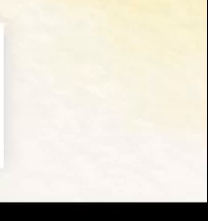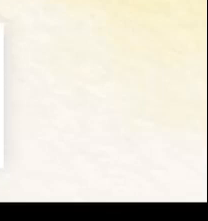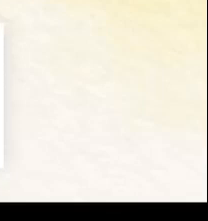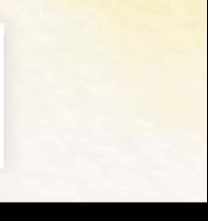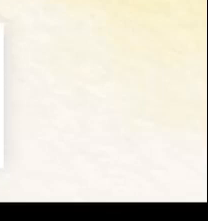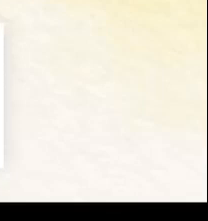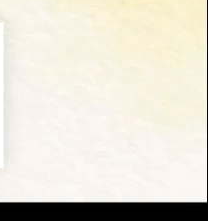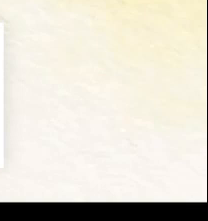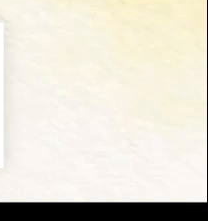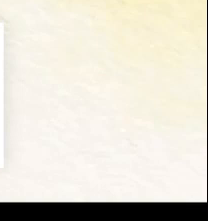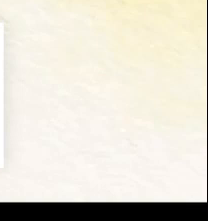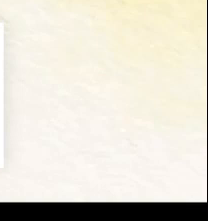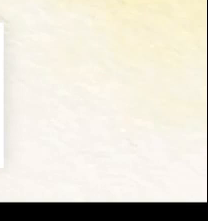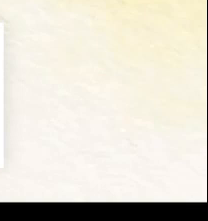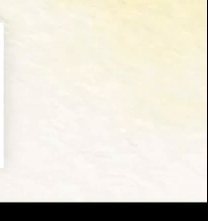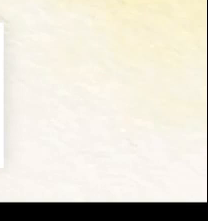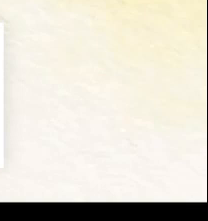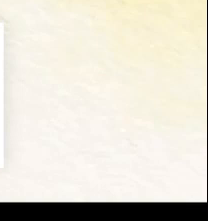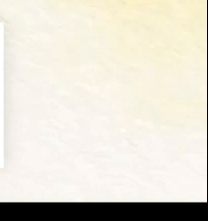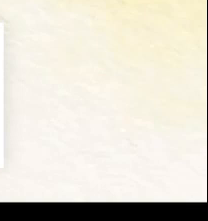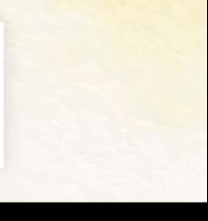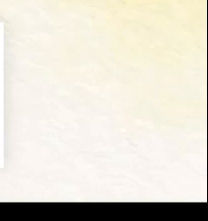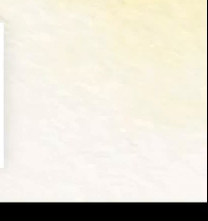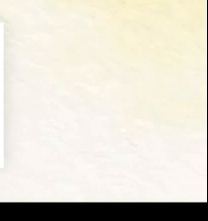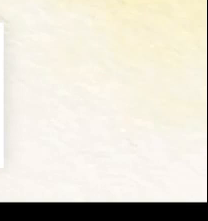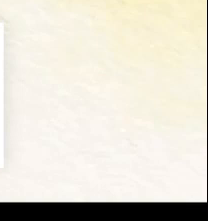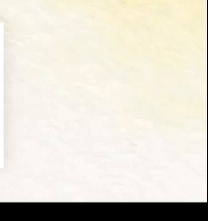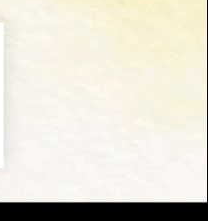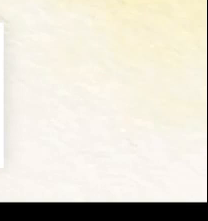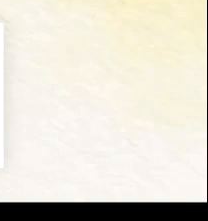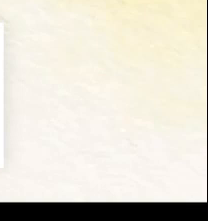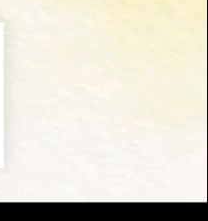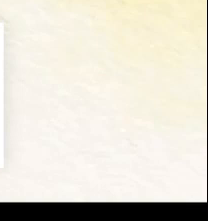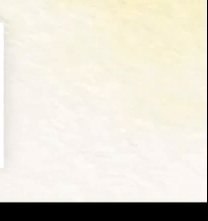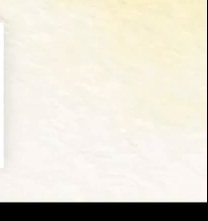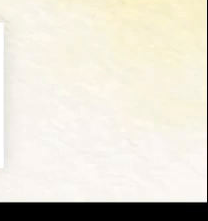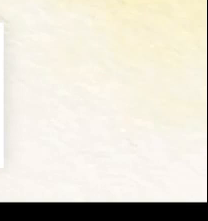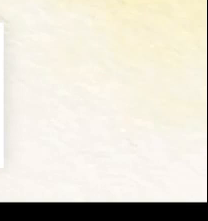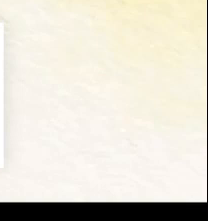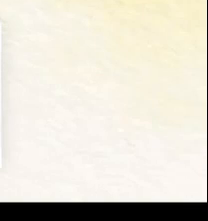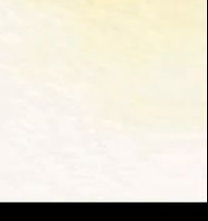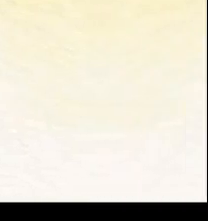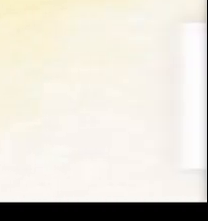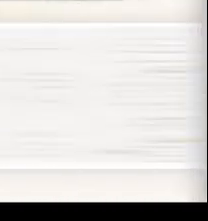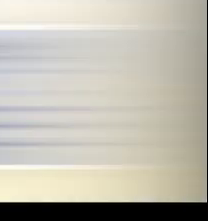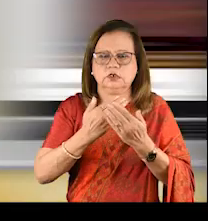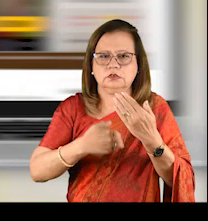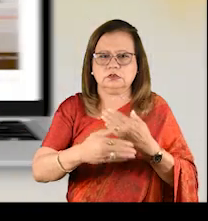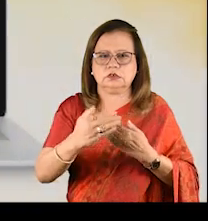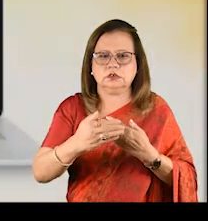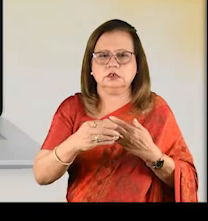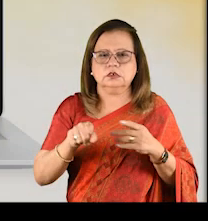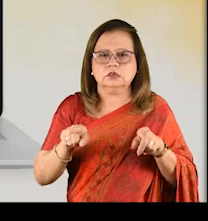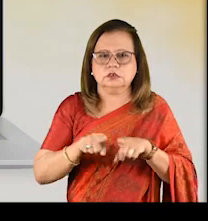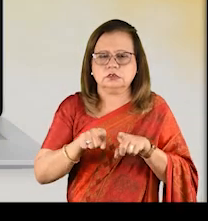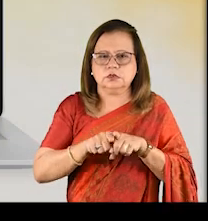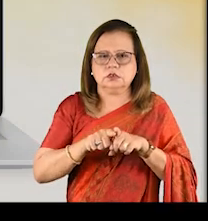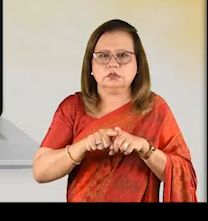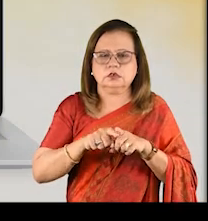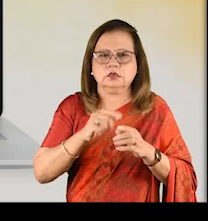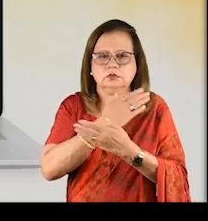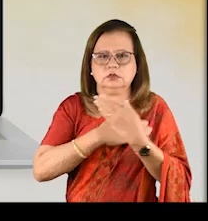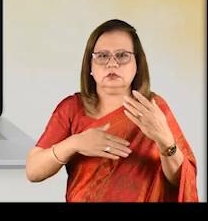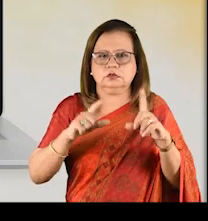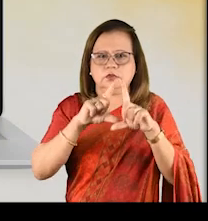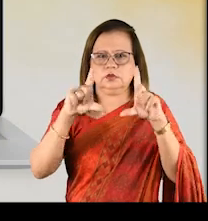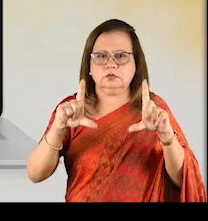भी UDID पोर्टल पर अपना पंजीकरण करके विशिष्ट दिव्यांगता पहचान पत्र बनवा सकते हैं। संबंधित दिव्यांगता